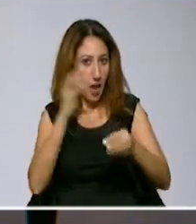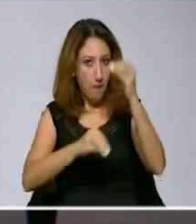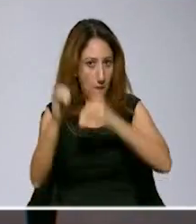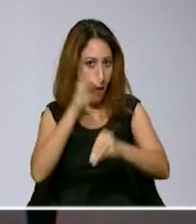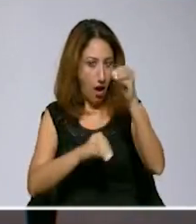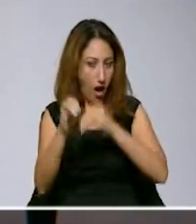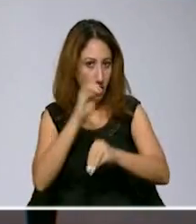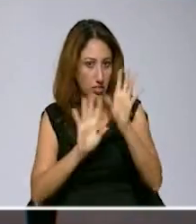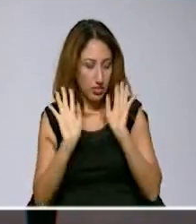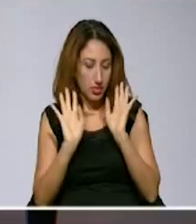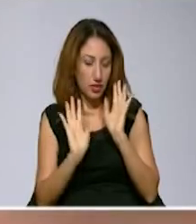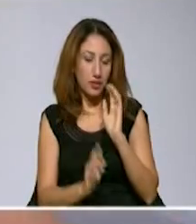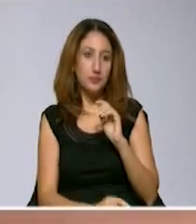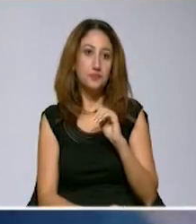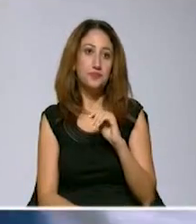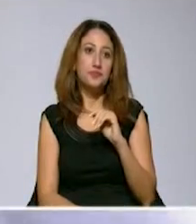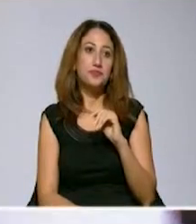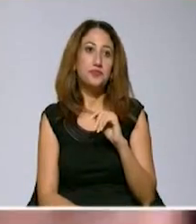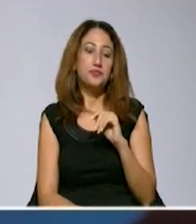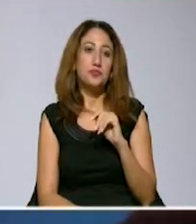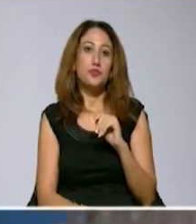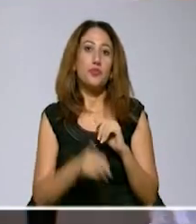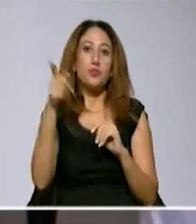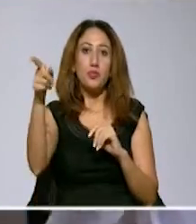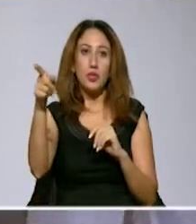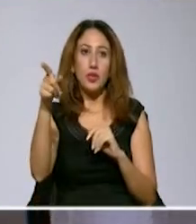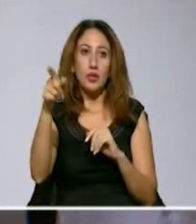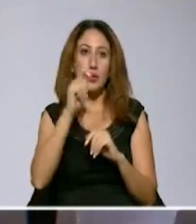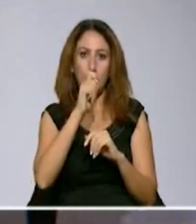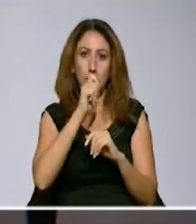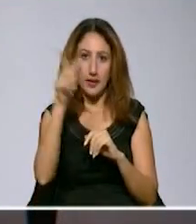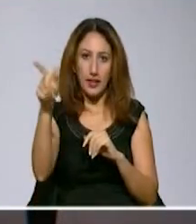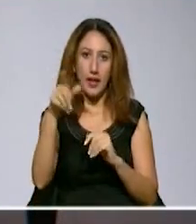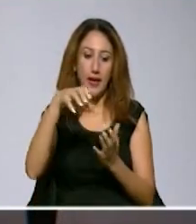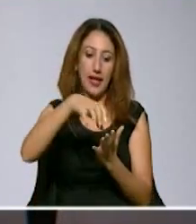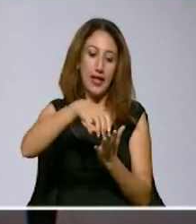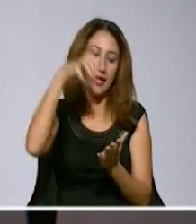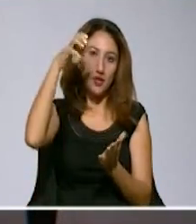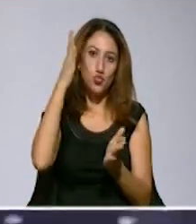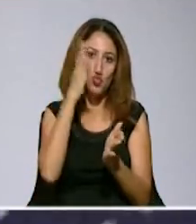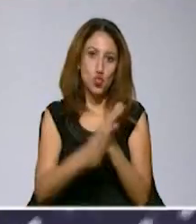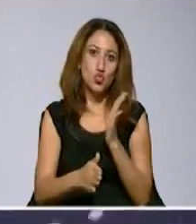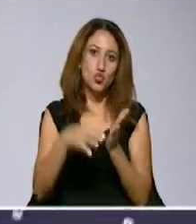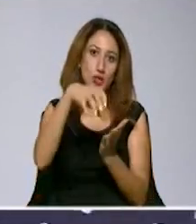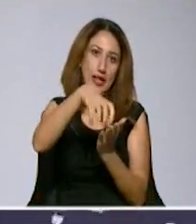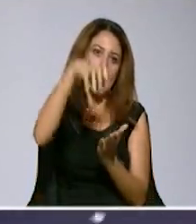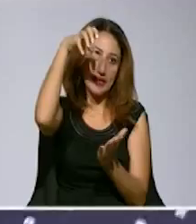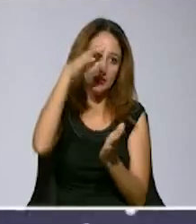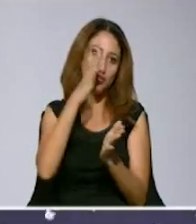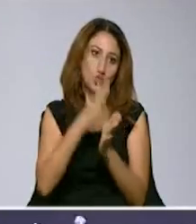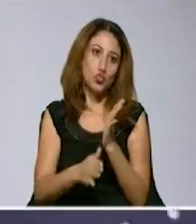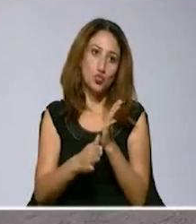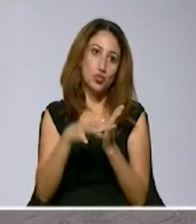صح. هطلب من حضرتك تقسم من اي مكان انت عايزه. انا؟ يس. انا مالي باللعبات. اقسم بس اي اسم بعد